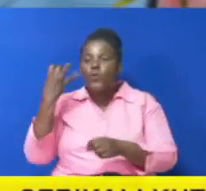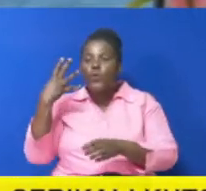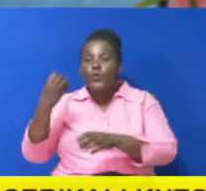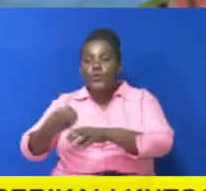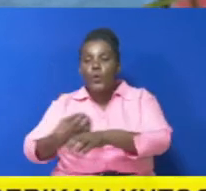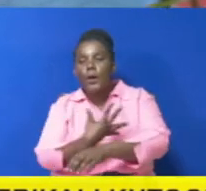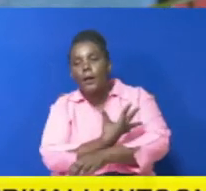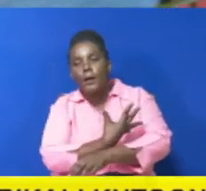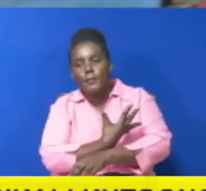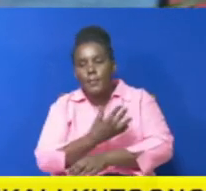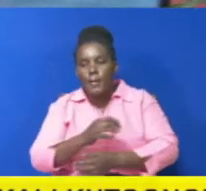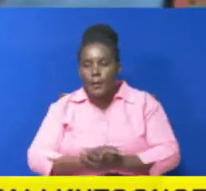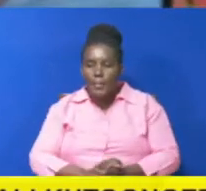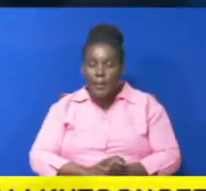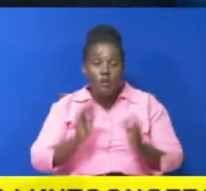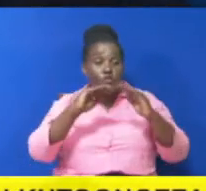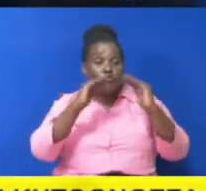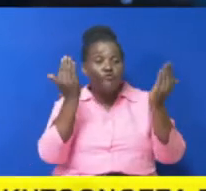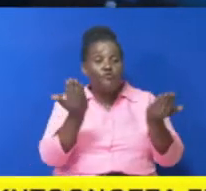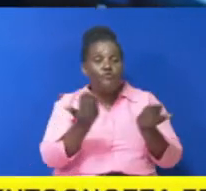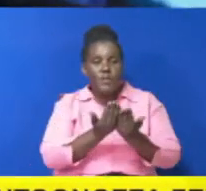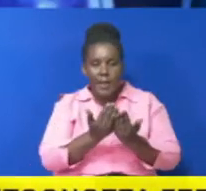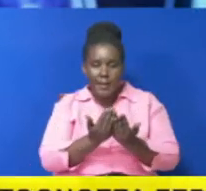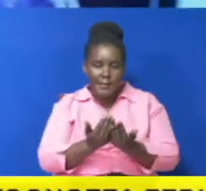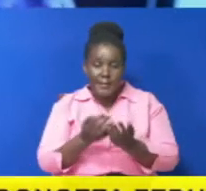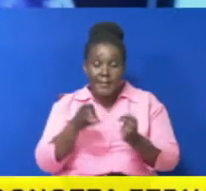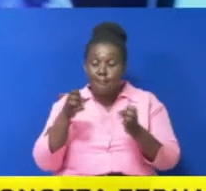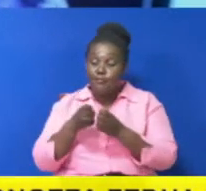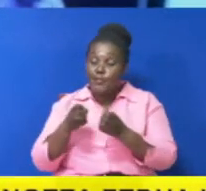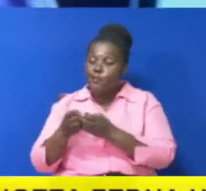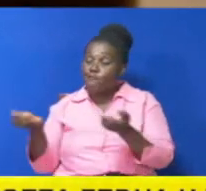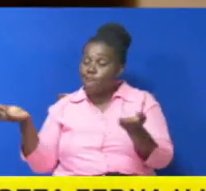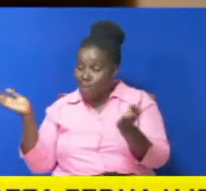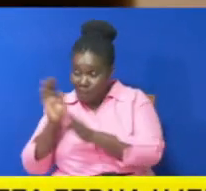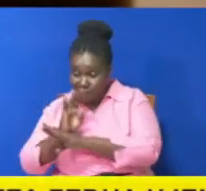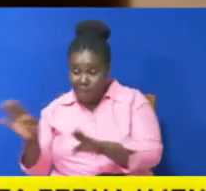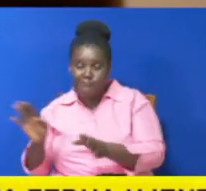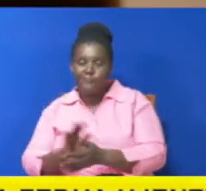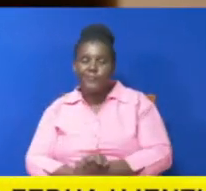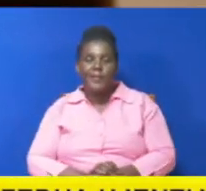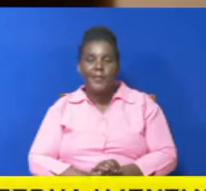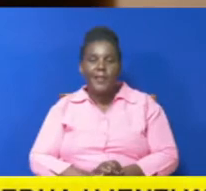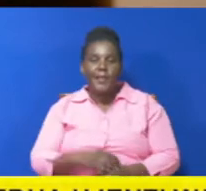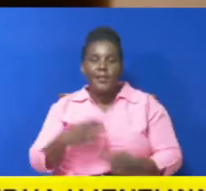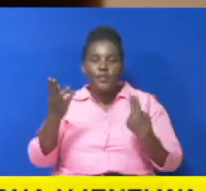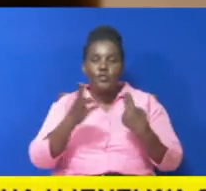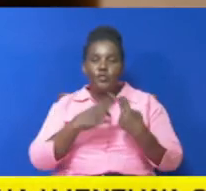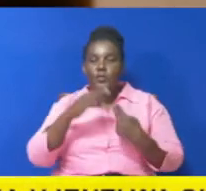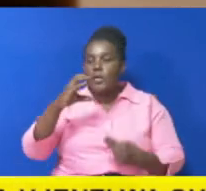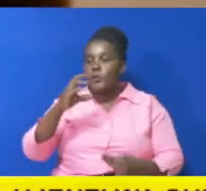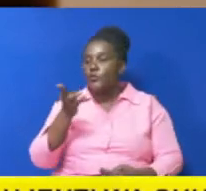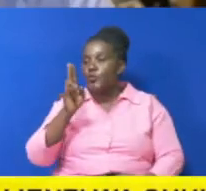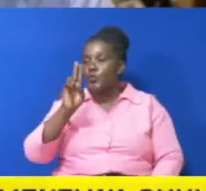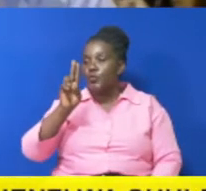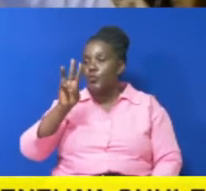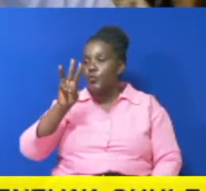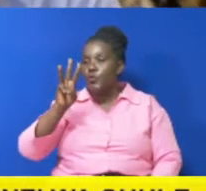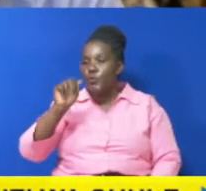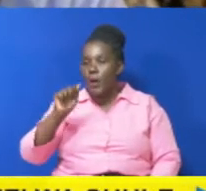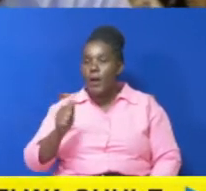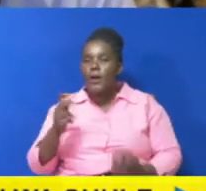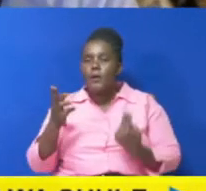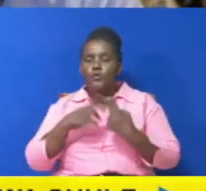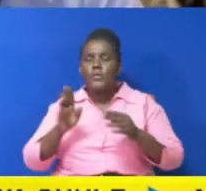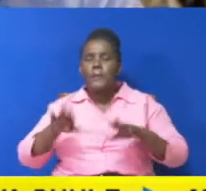ya saratani nchini na duniani limemalizika jijini Arusha. Dr. Harrison Chua ni daktari bingwa wa